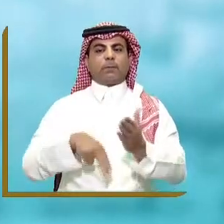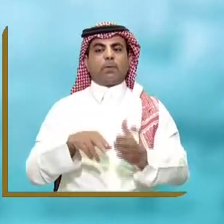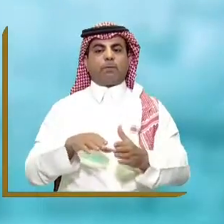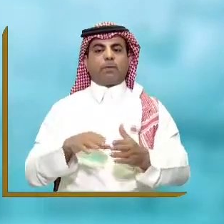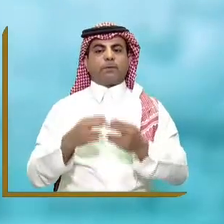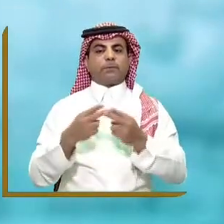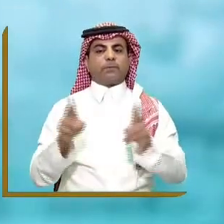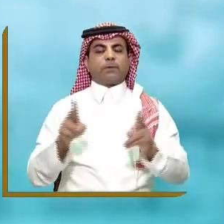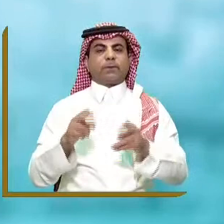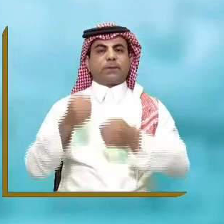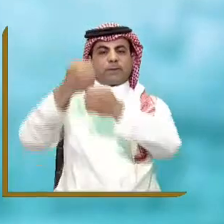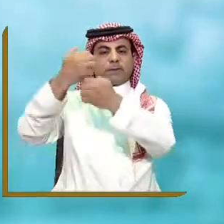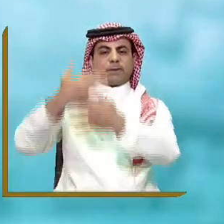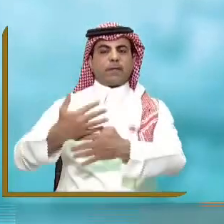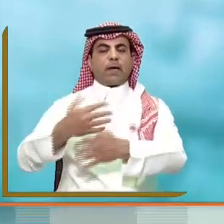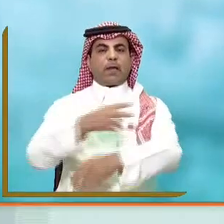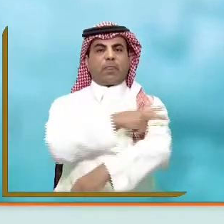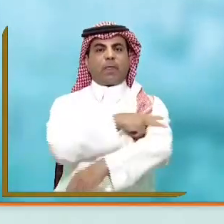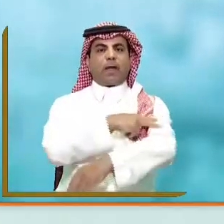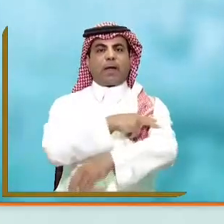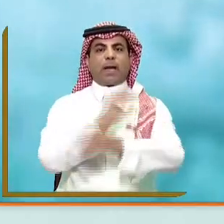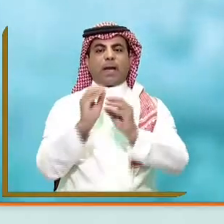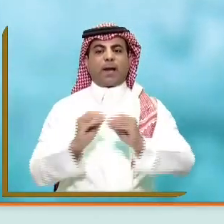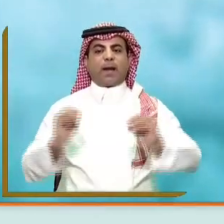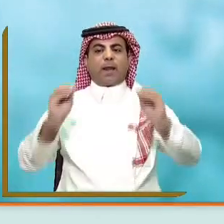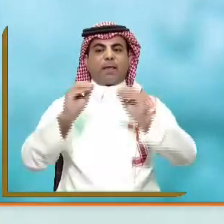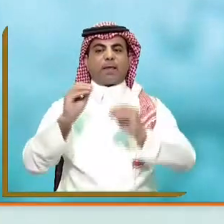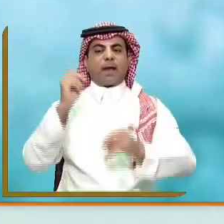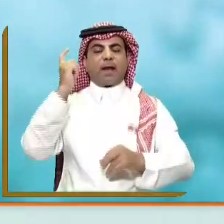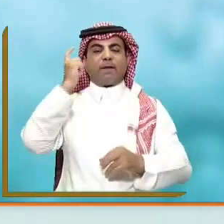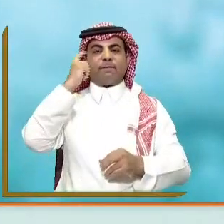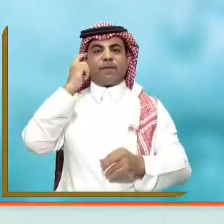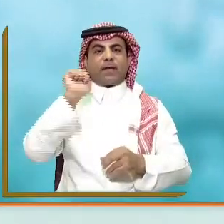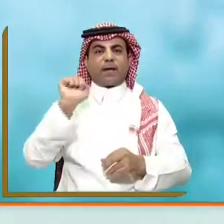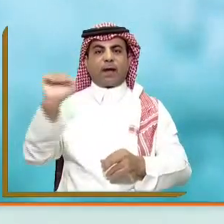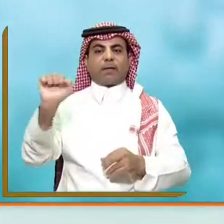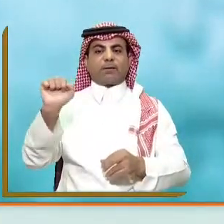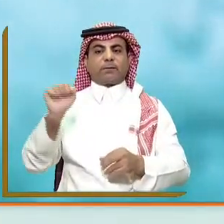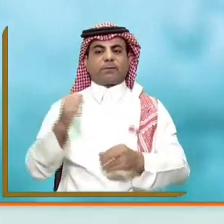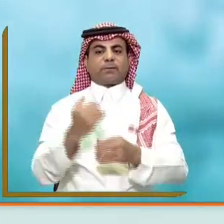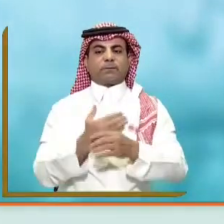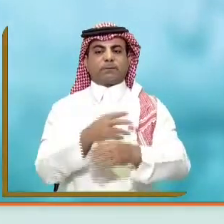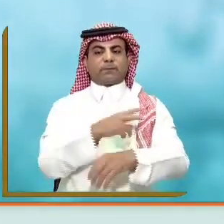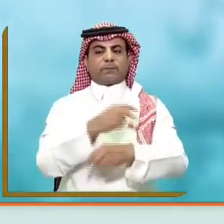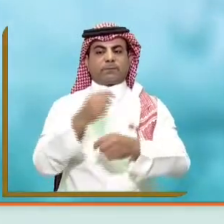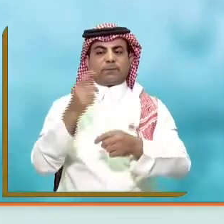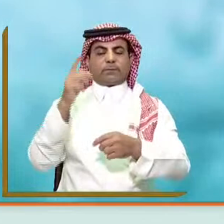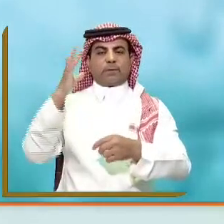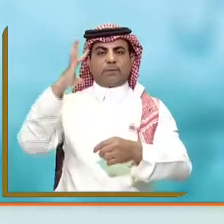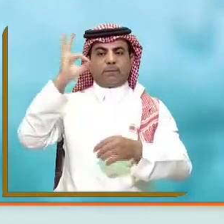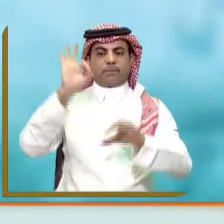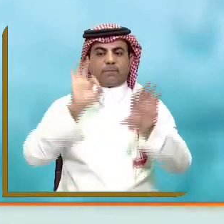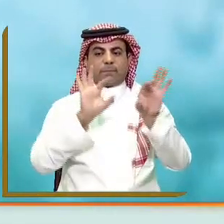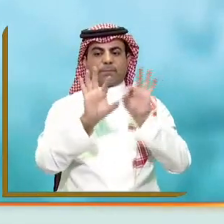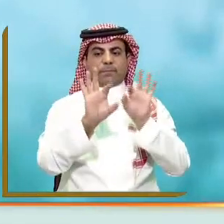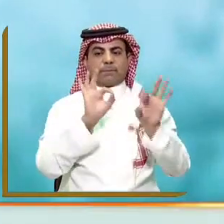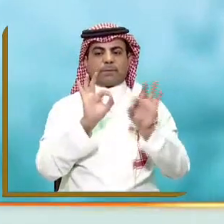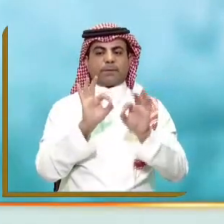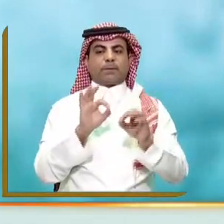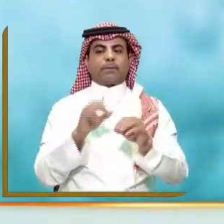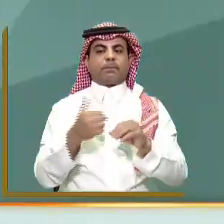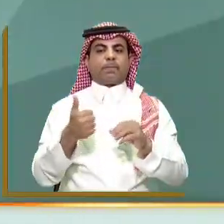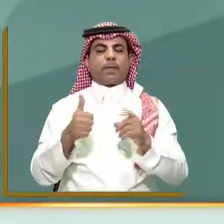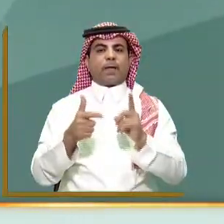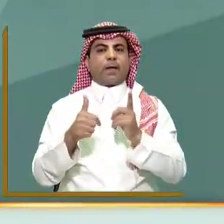صدرت الموافقة السامية على تشكيل مجلس إدارة الهيئة السعودية للملكية الفكرية بضم كفاءات وطنية رائدة